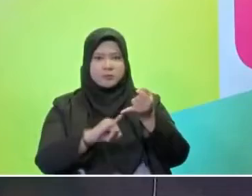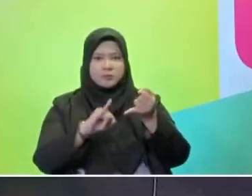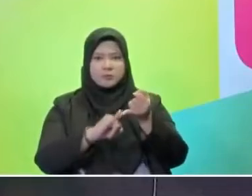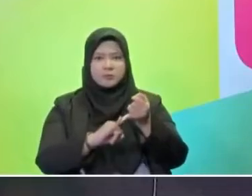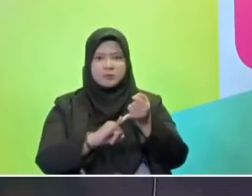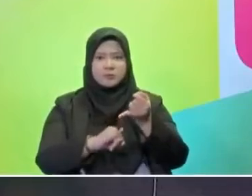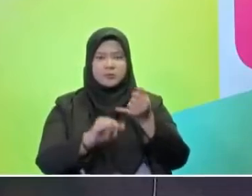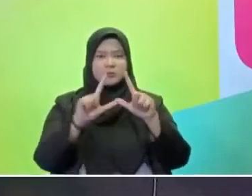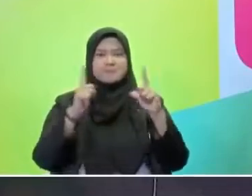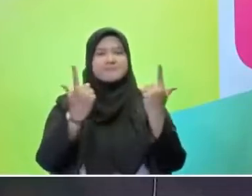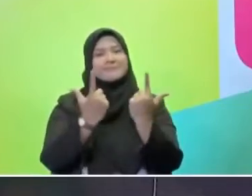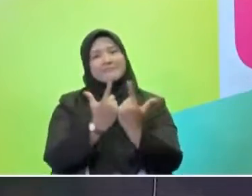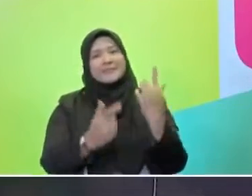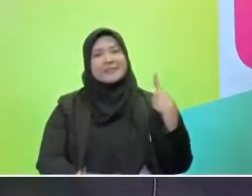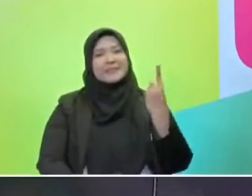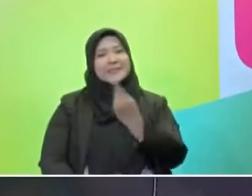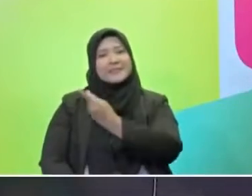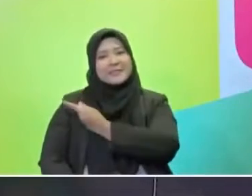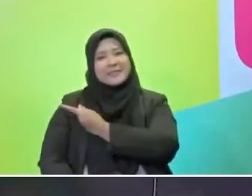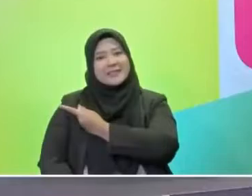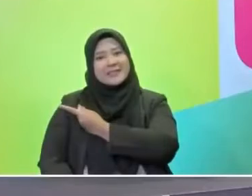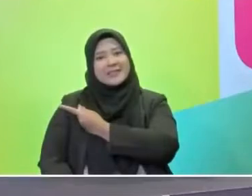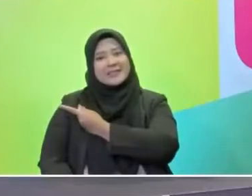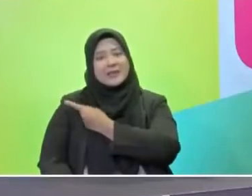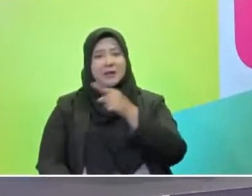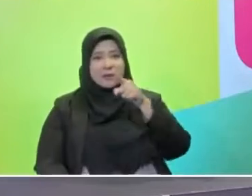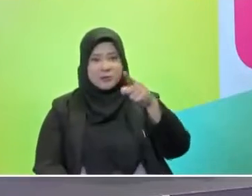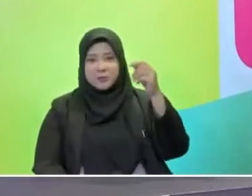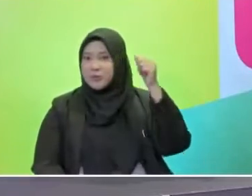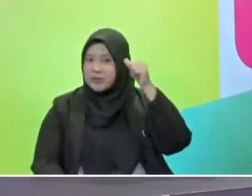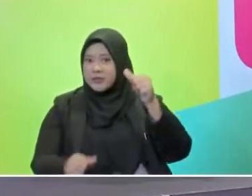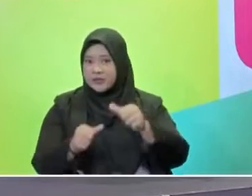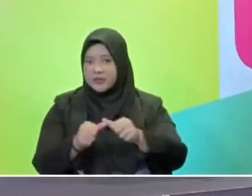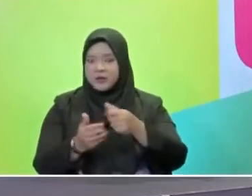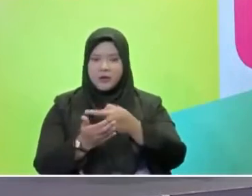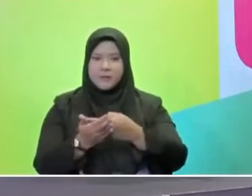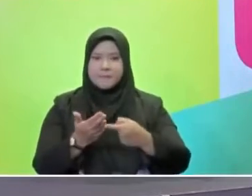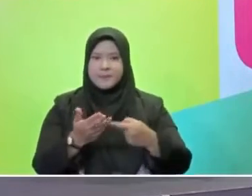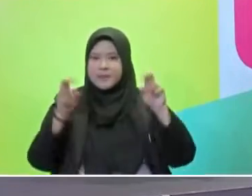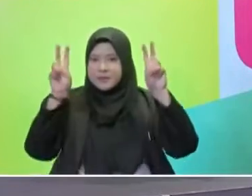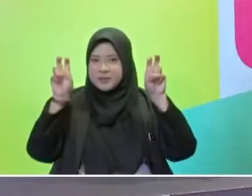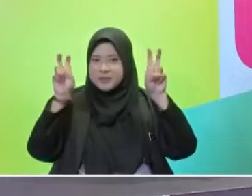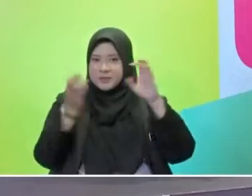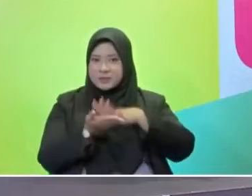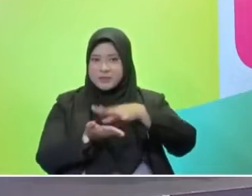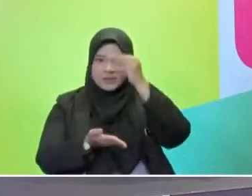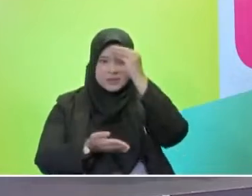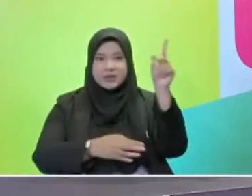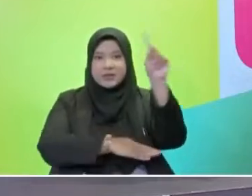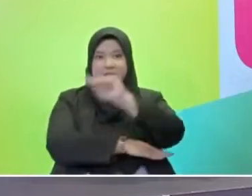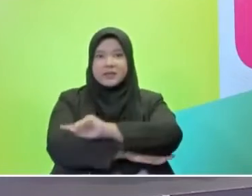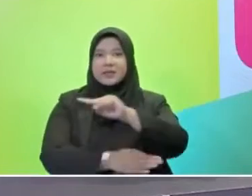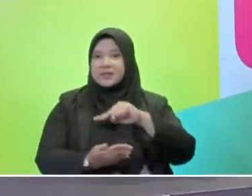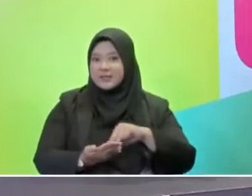ini? Okey. Topik yang kita belajar hari ini adalah perayaan utama di Malaysia.